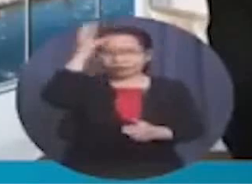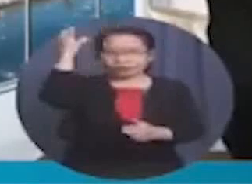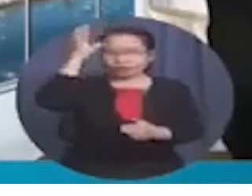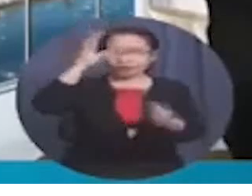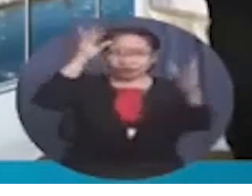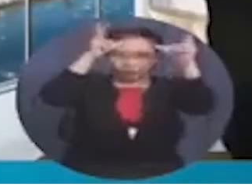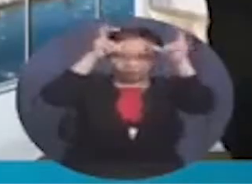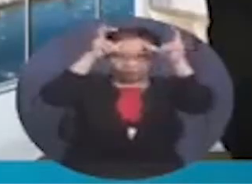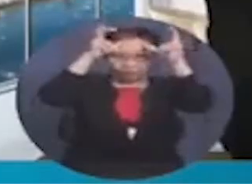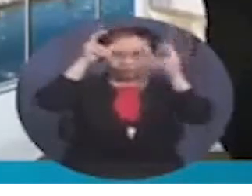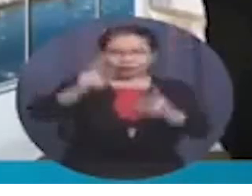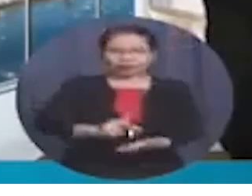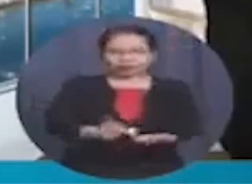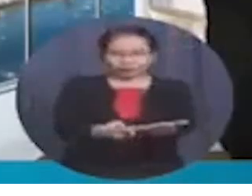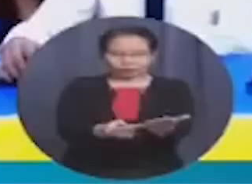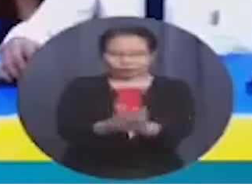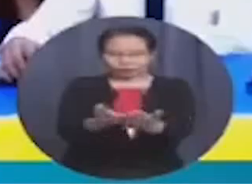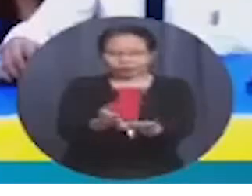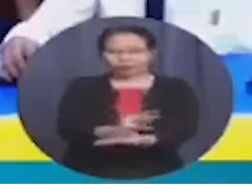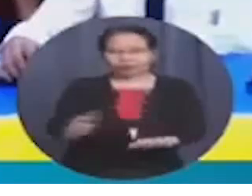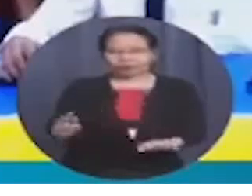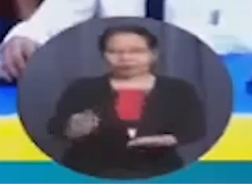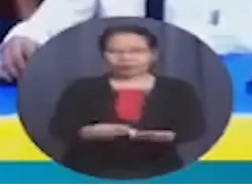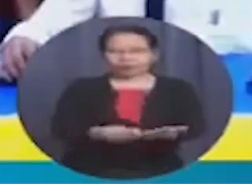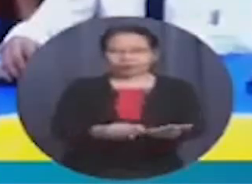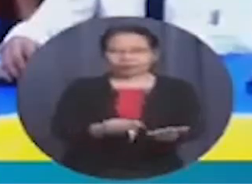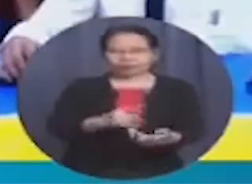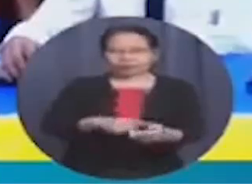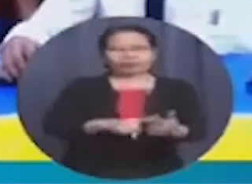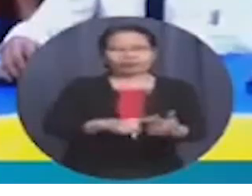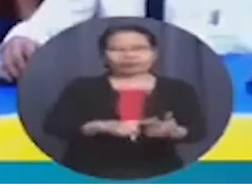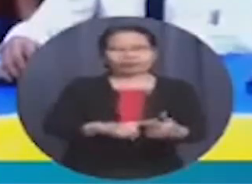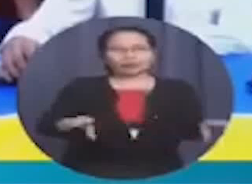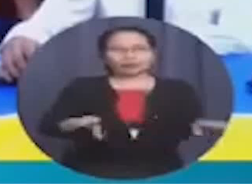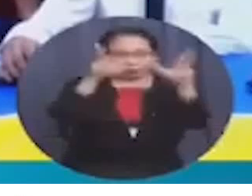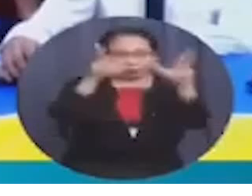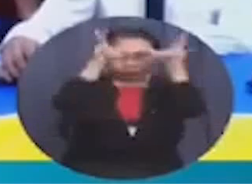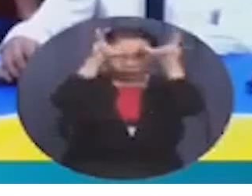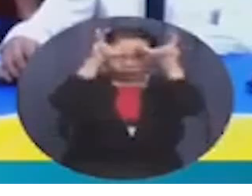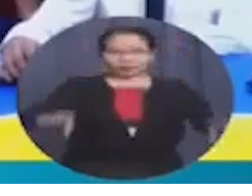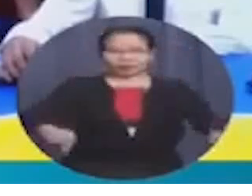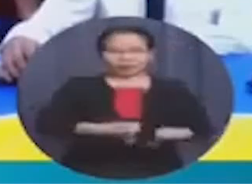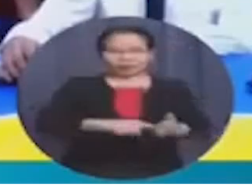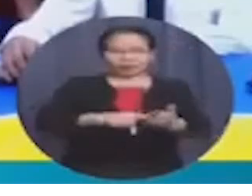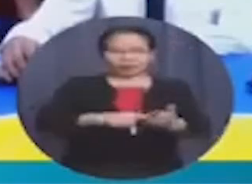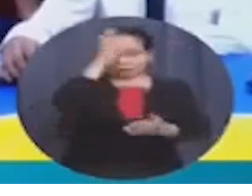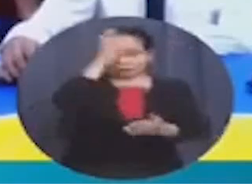sa demonyo, sabi sa pasugo nila. Eh, yung ginagawa ng mga sa demonyo, ginagaya